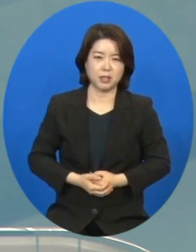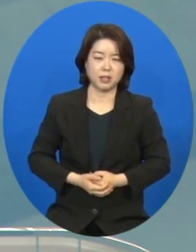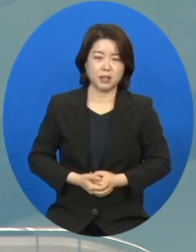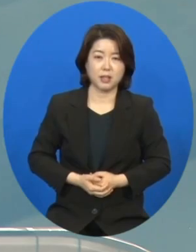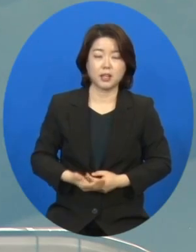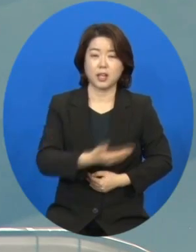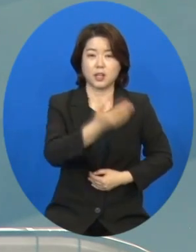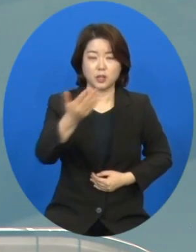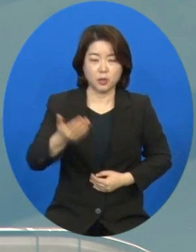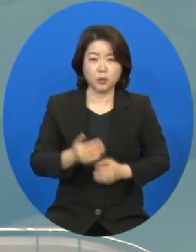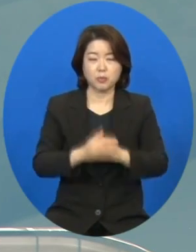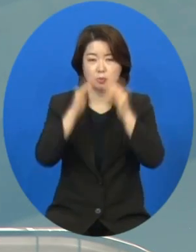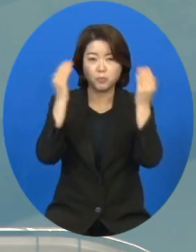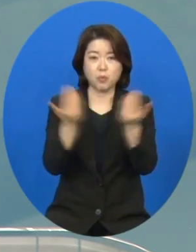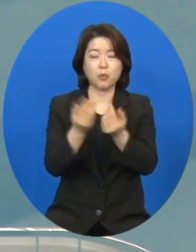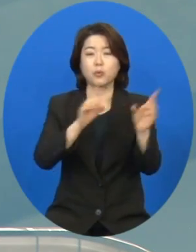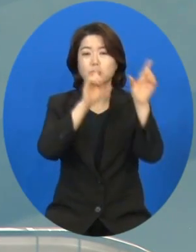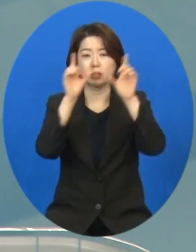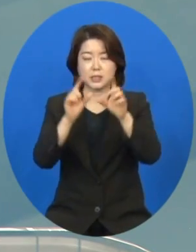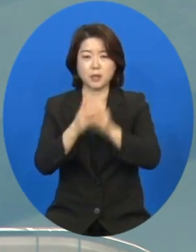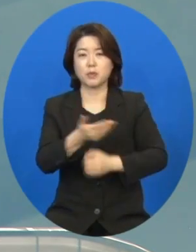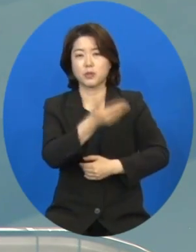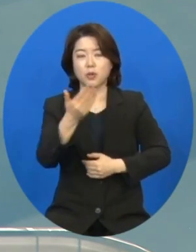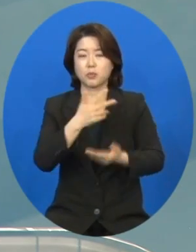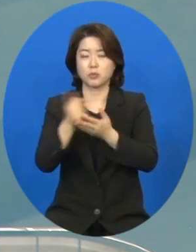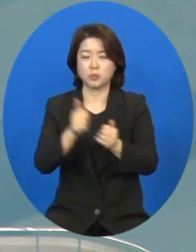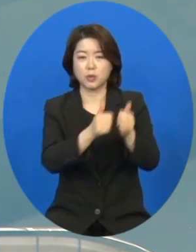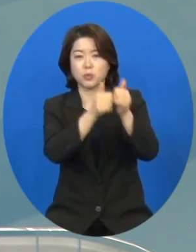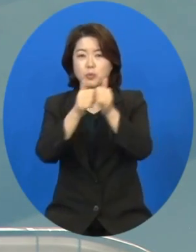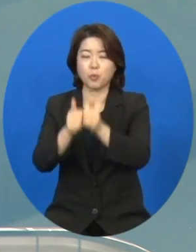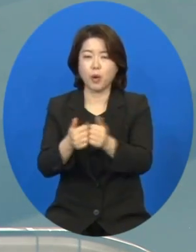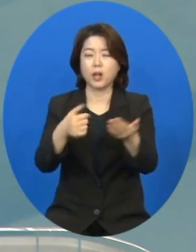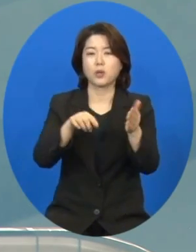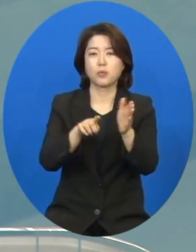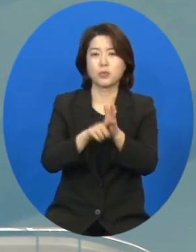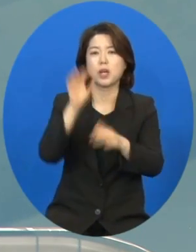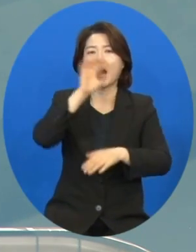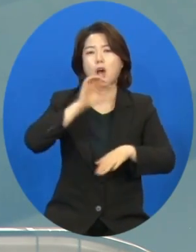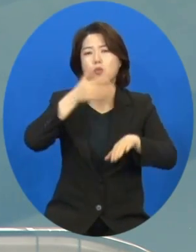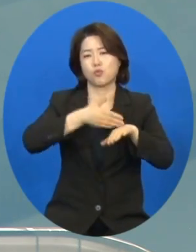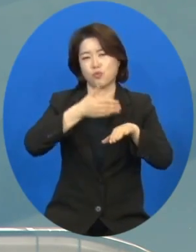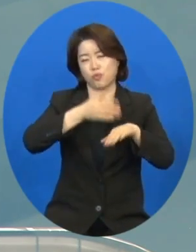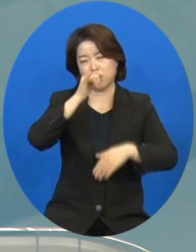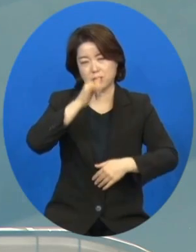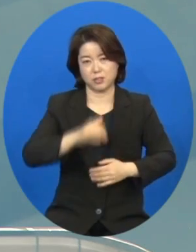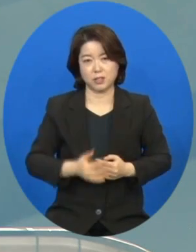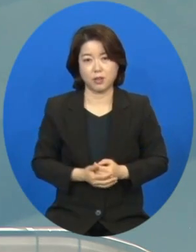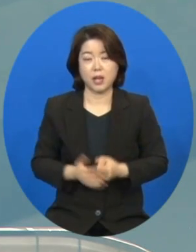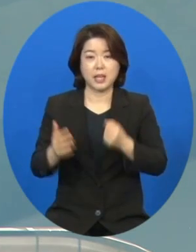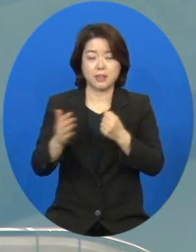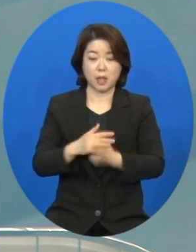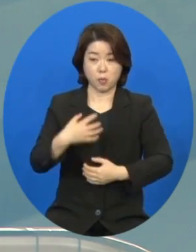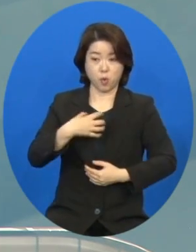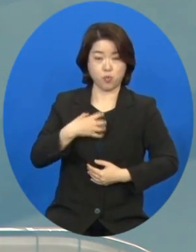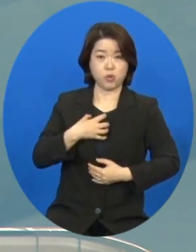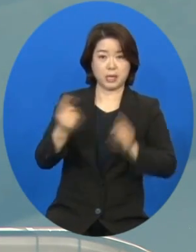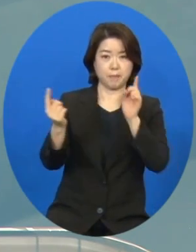여러분의 모든 삶은 여러분이 주님과 동행하기 위한 훈련이에요. 그래야 위기의